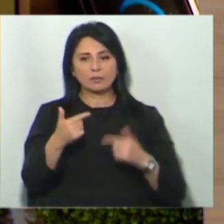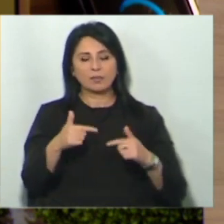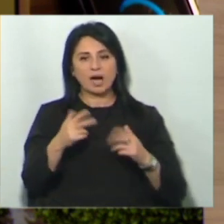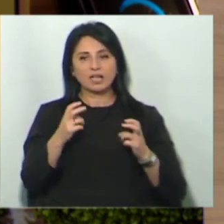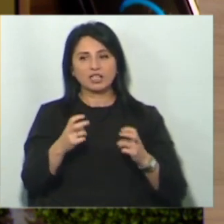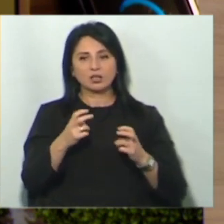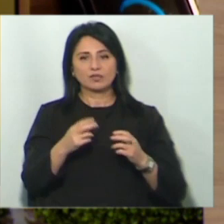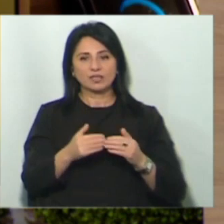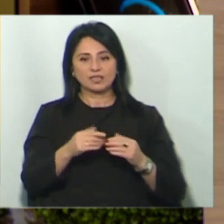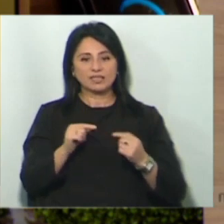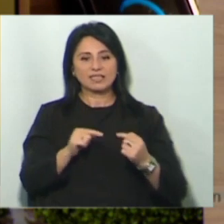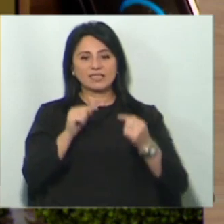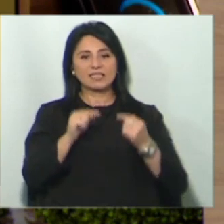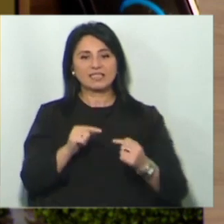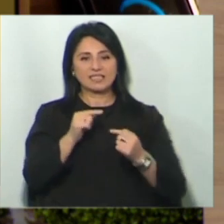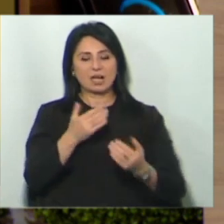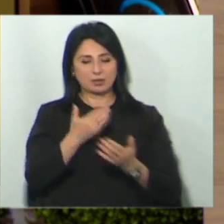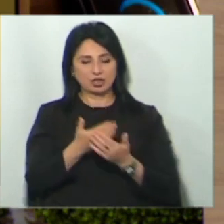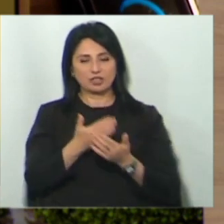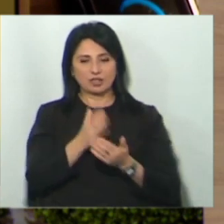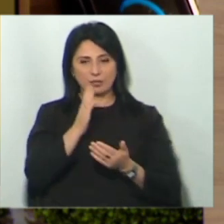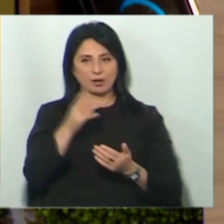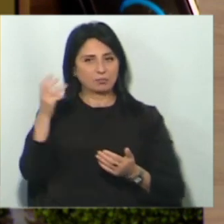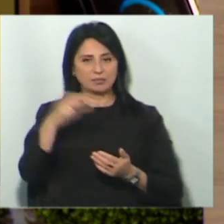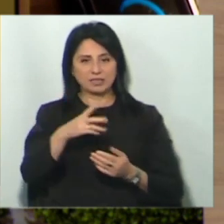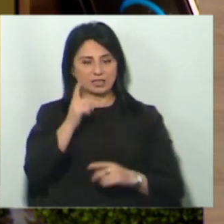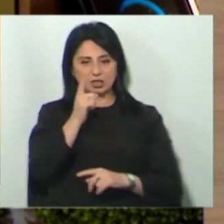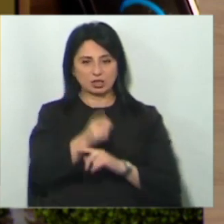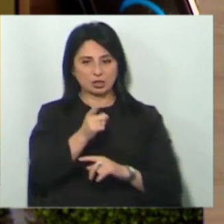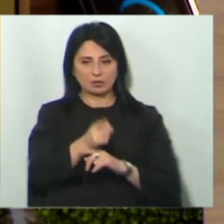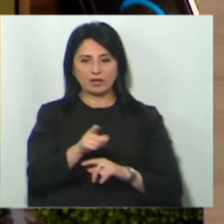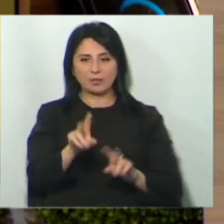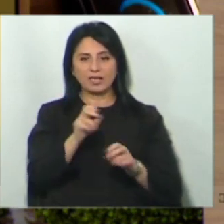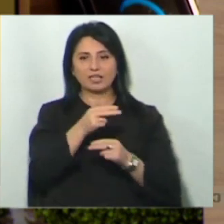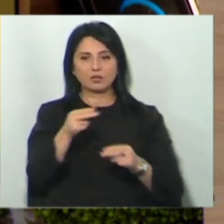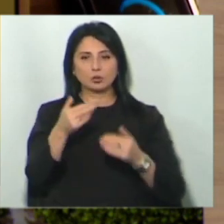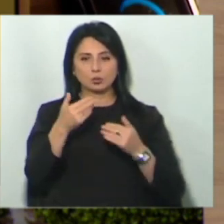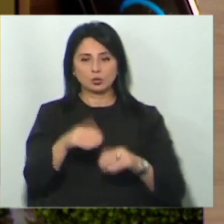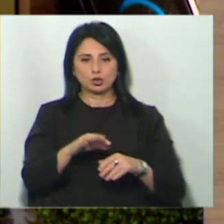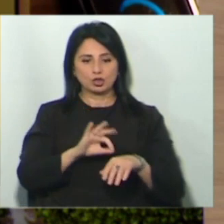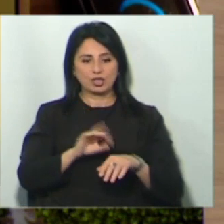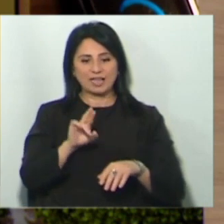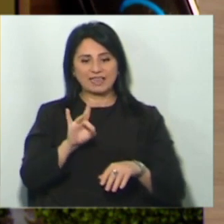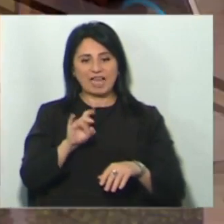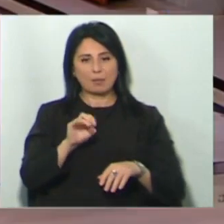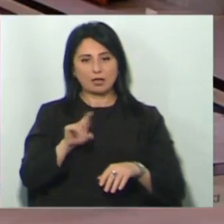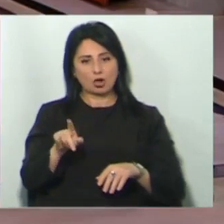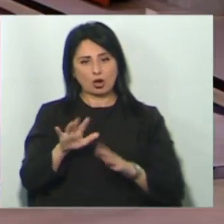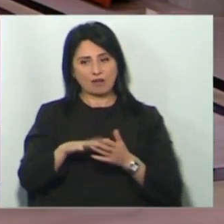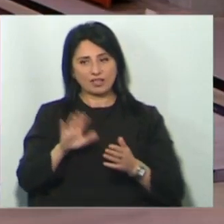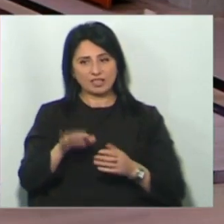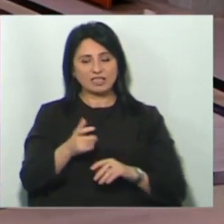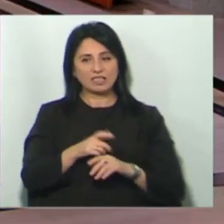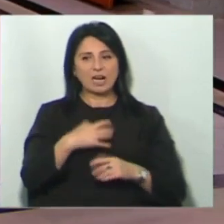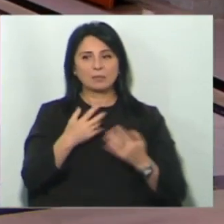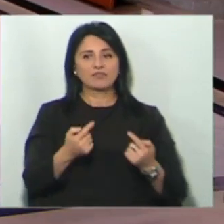პრაქტიკულად წინააღმდეგ ჩვენებაც კი არის ზისხვების ჭარბი მიმართულება. ჩვენ ამ თემაზე უკვე დერმატოლოგთან ერთად გავაგრძელებთ, მაგრამ